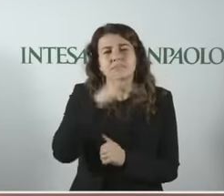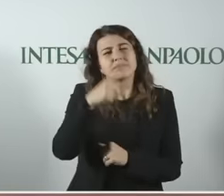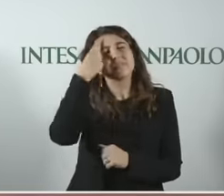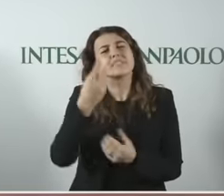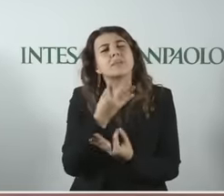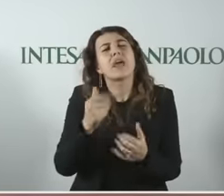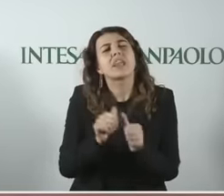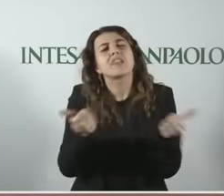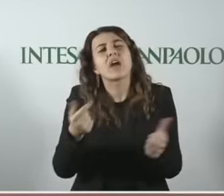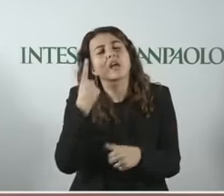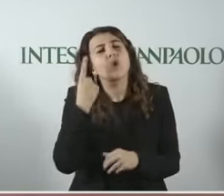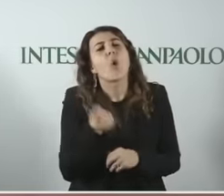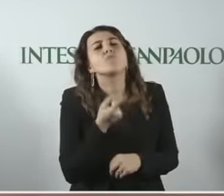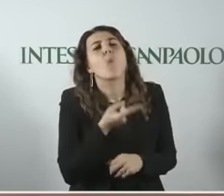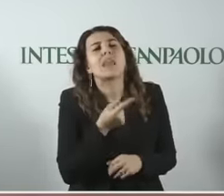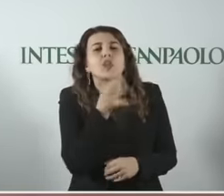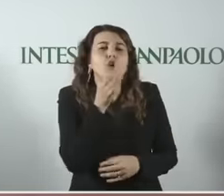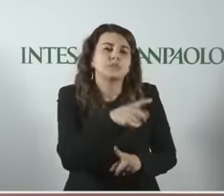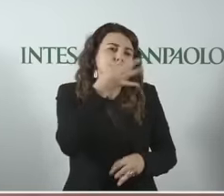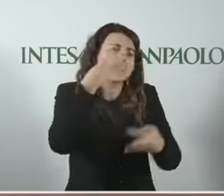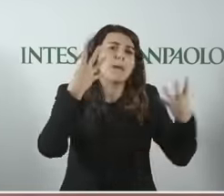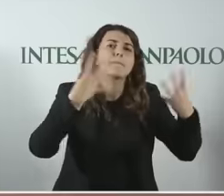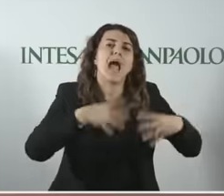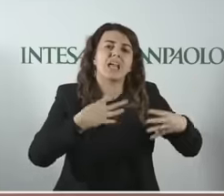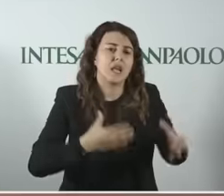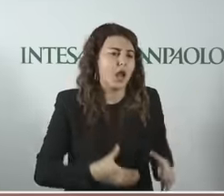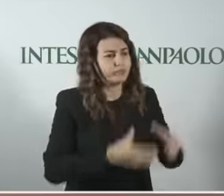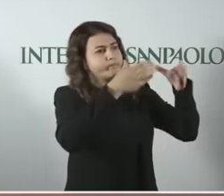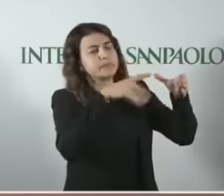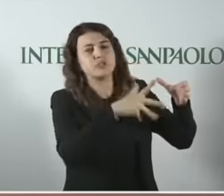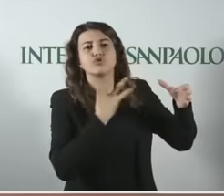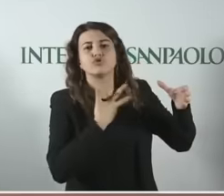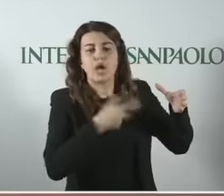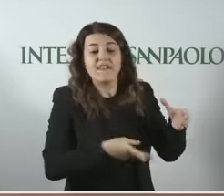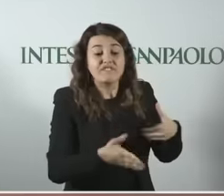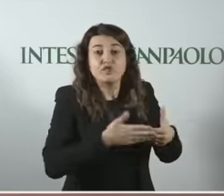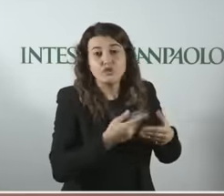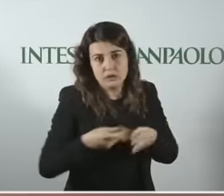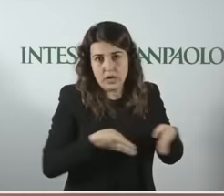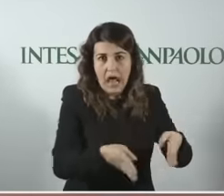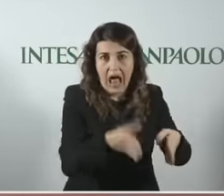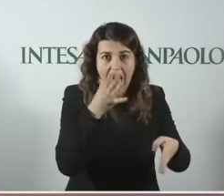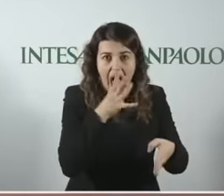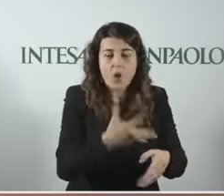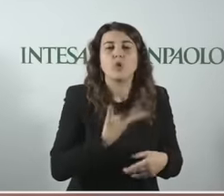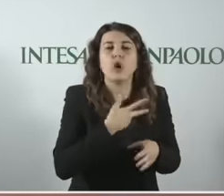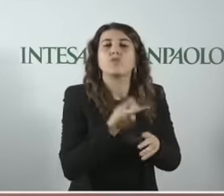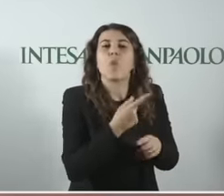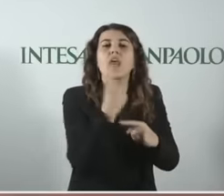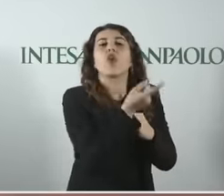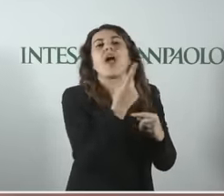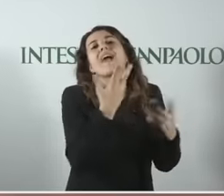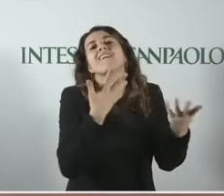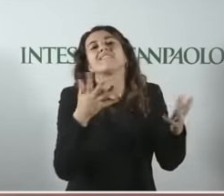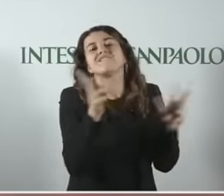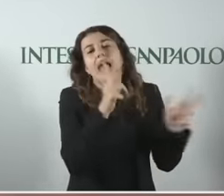differenza cioè Mulino vuol dire un macchinario un edificio vicino a un corso d'acqua ci sono anche i mulini a vento ma da noi non ci